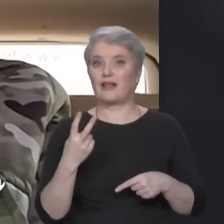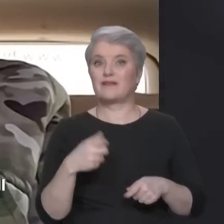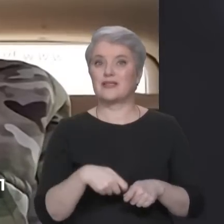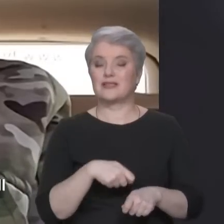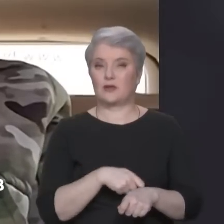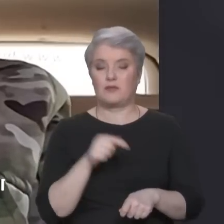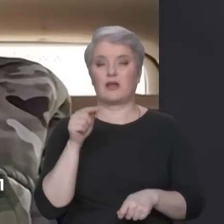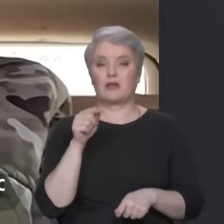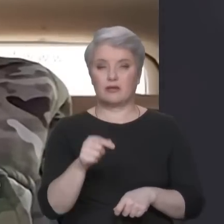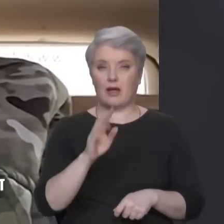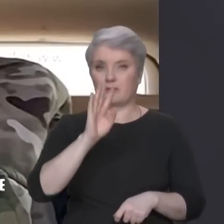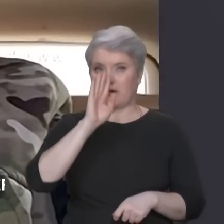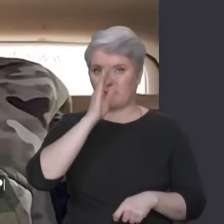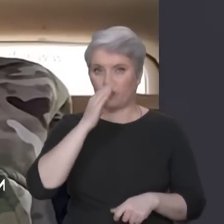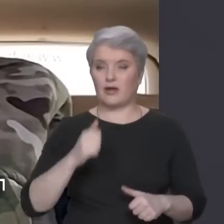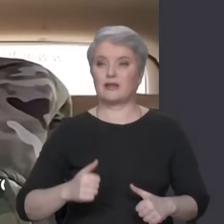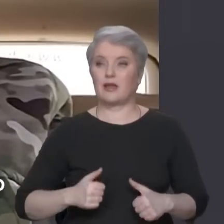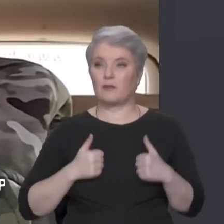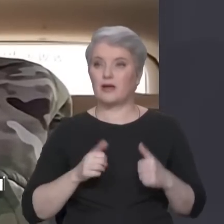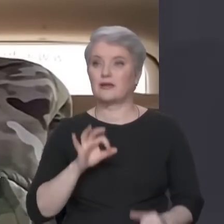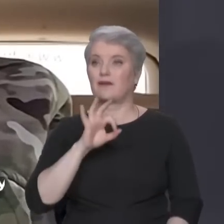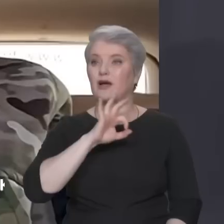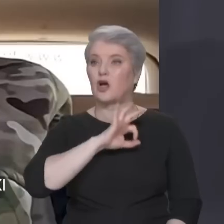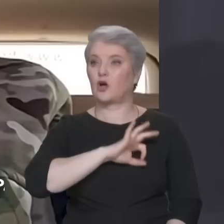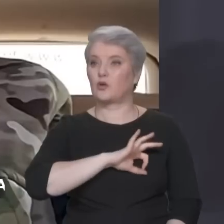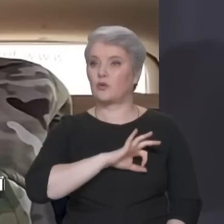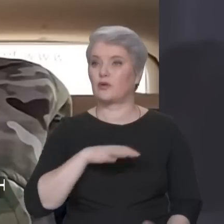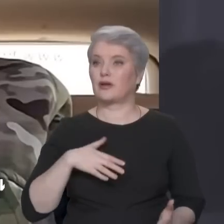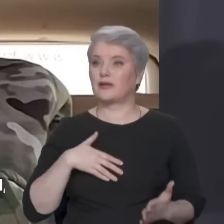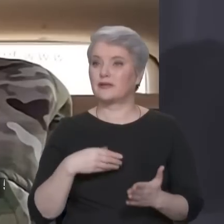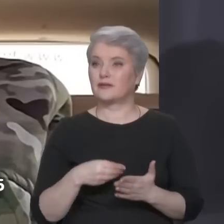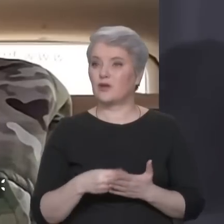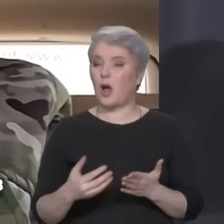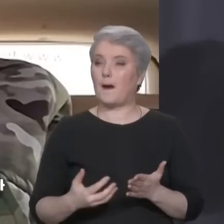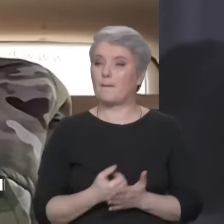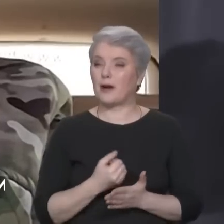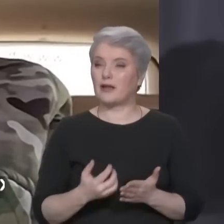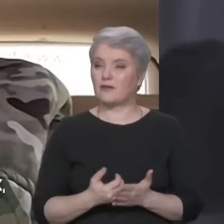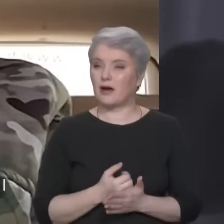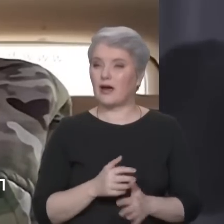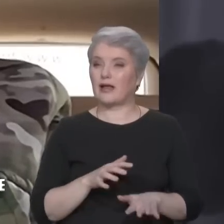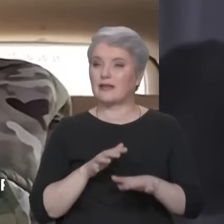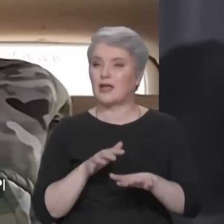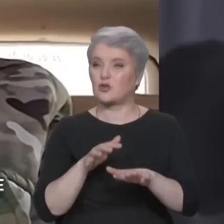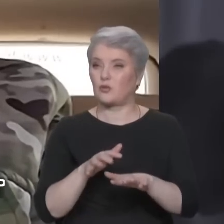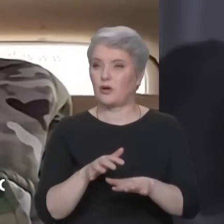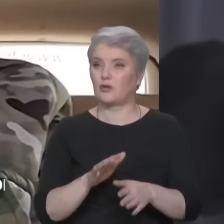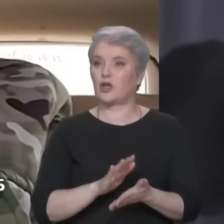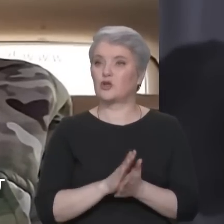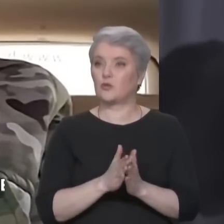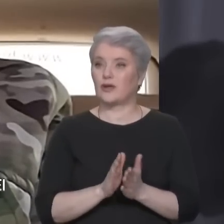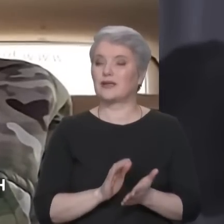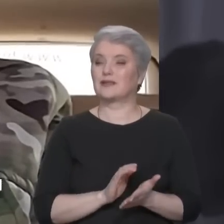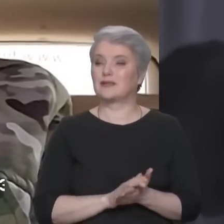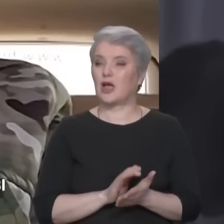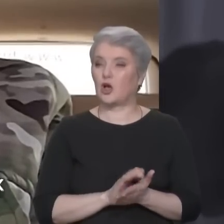дійсно ворог намагається, використовуючи свої переваги, наступати. Тому ситуація